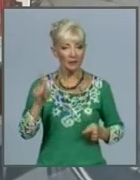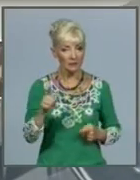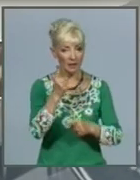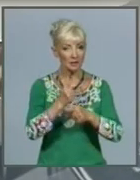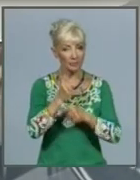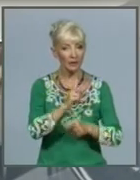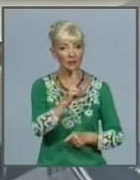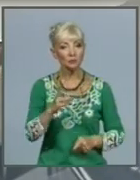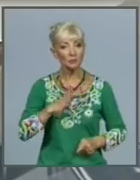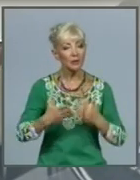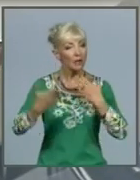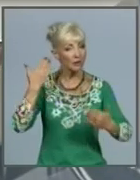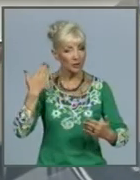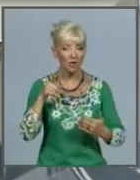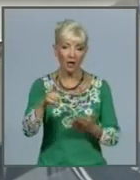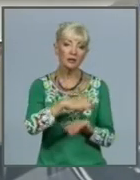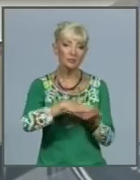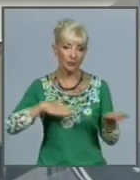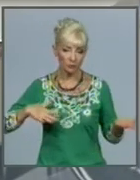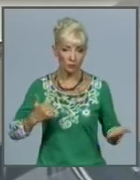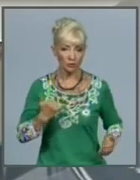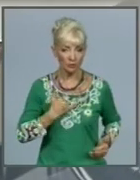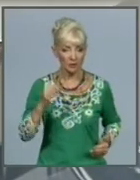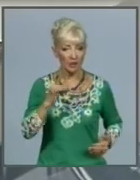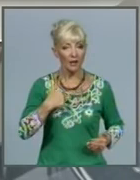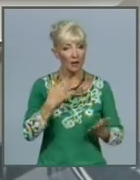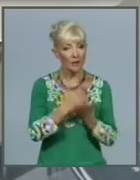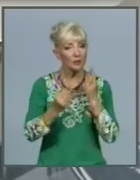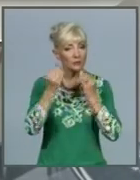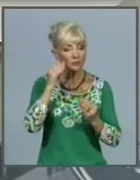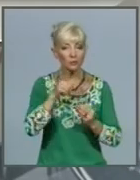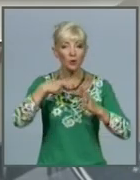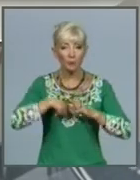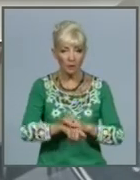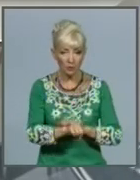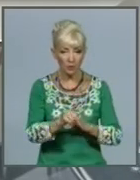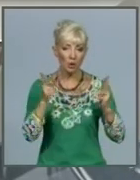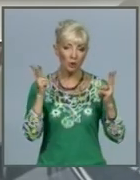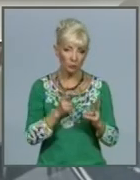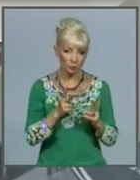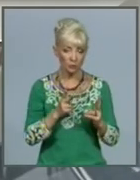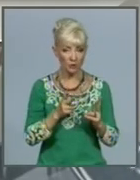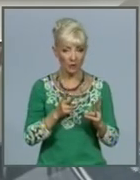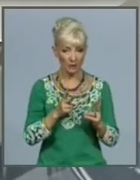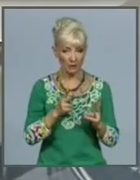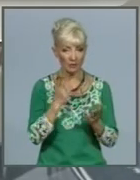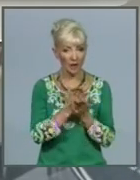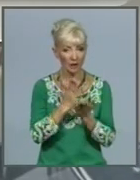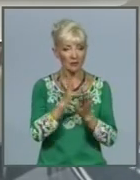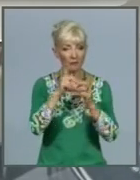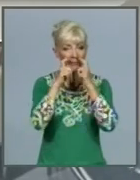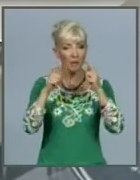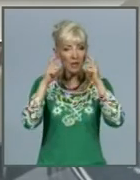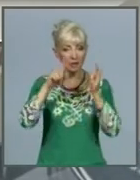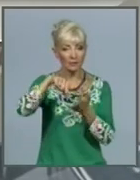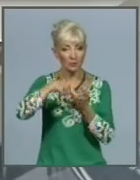они продолжены у нас. Я имею в виду, что в метро нужно передвигаться в масках, в общественном транспорте, в гостранспорте